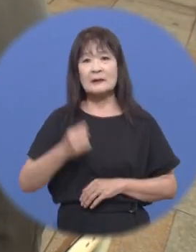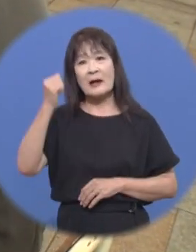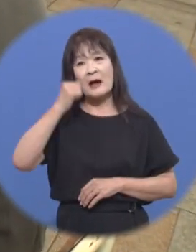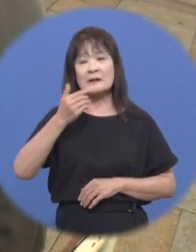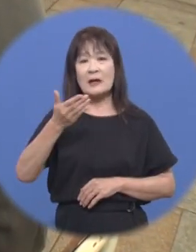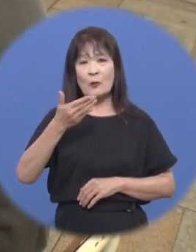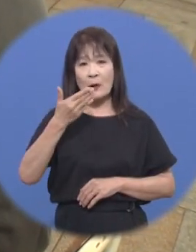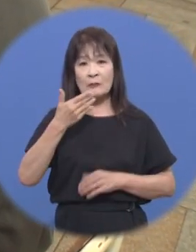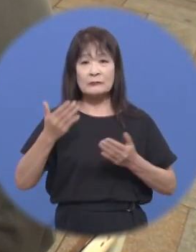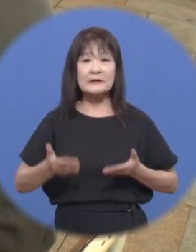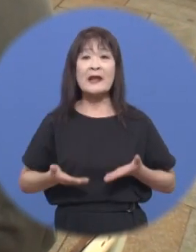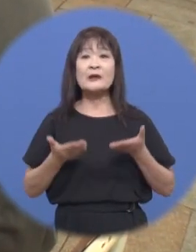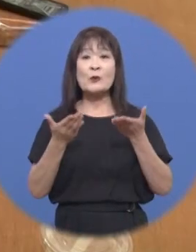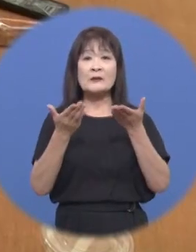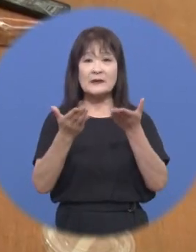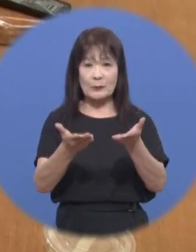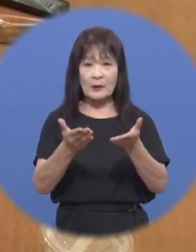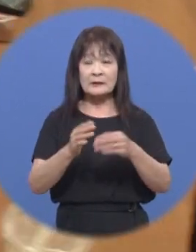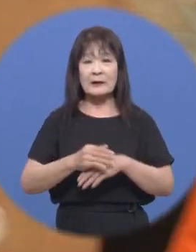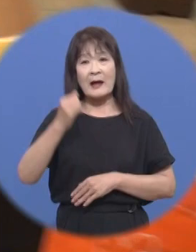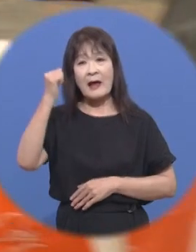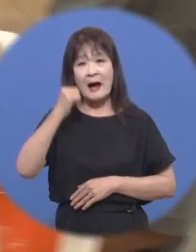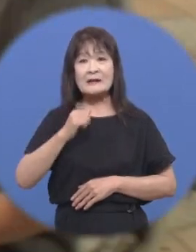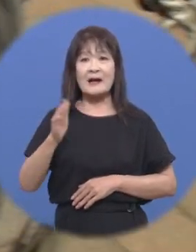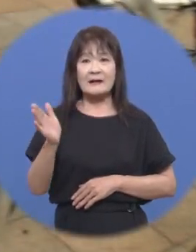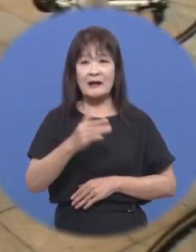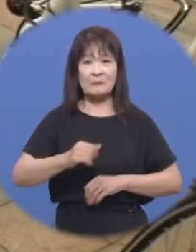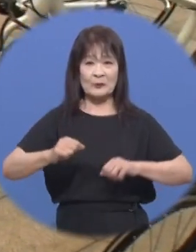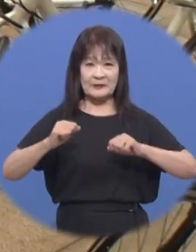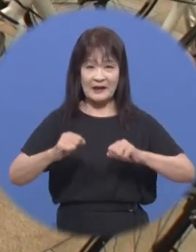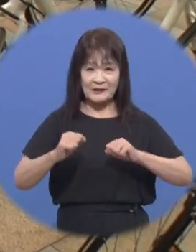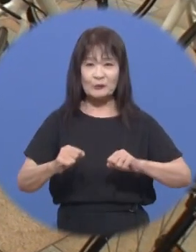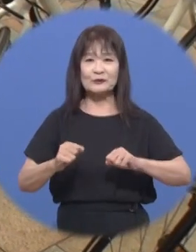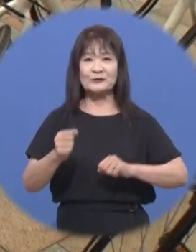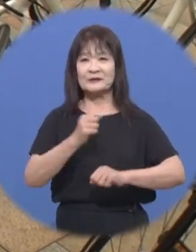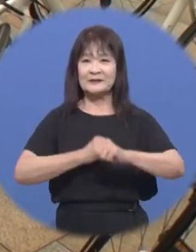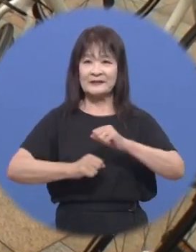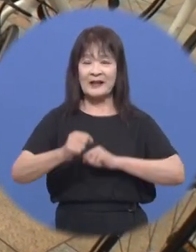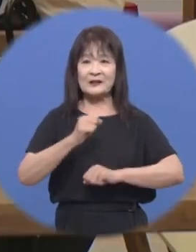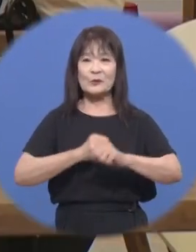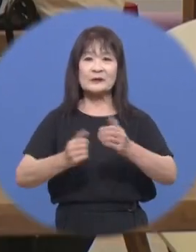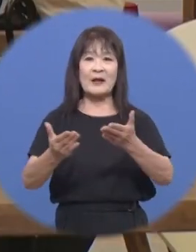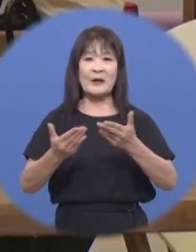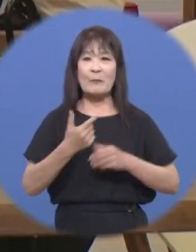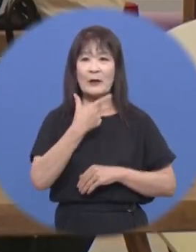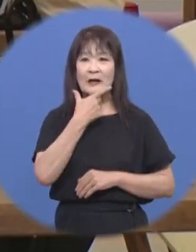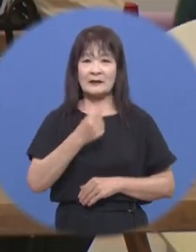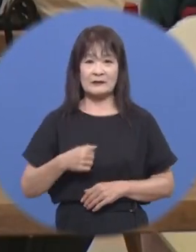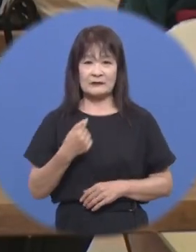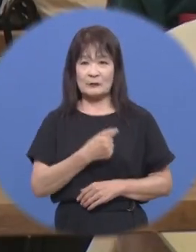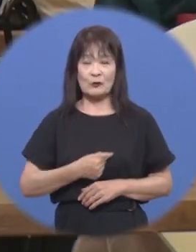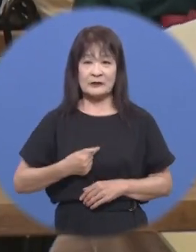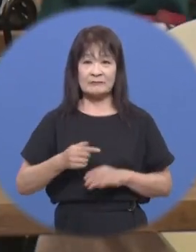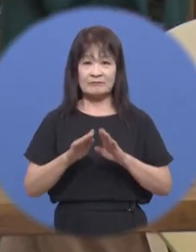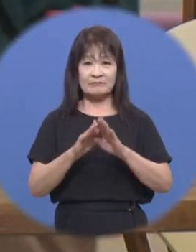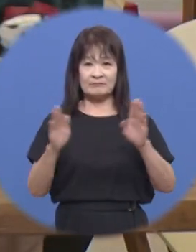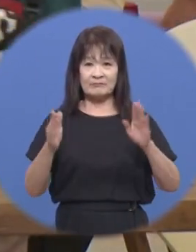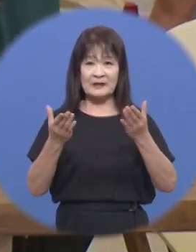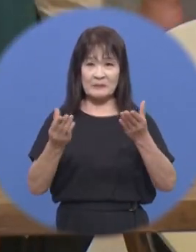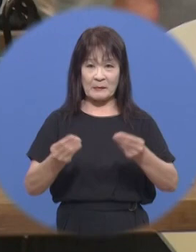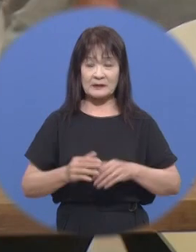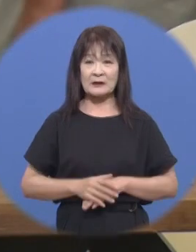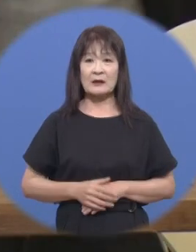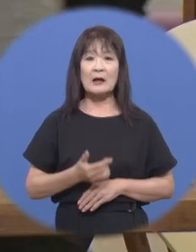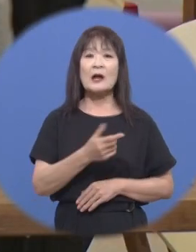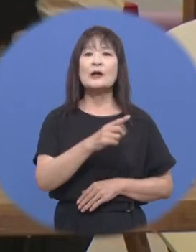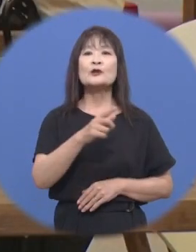ごはんを提供させてもらって、朝から元気よく活動してもらいたいなっていう思いで始めさせてもらいました。い